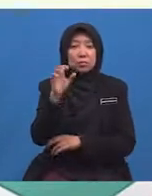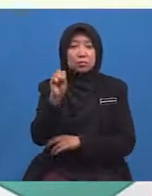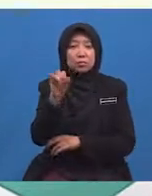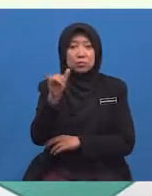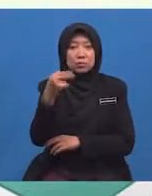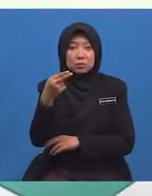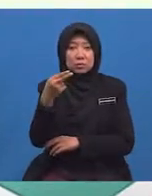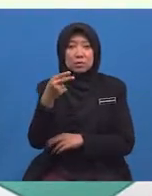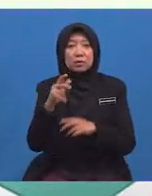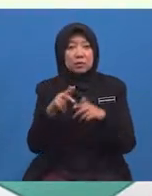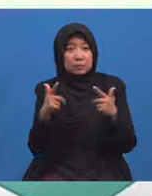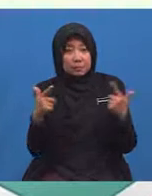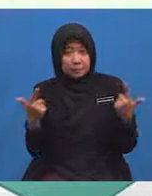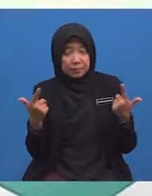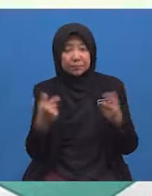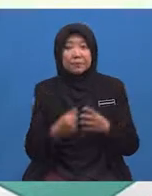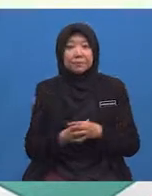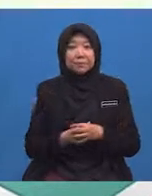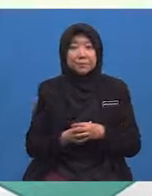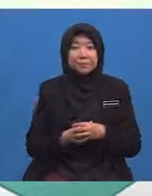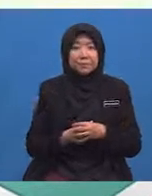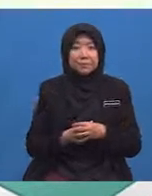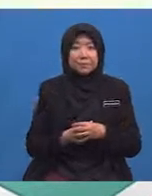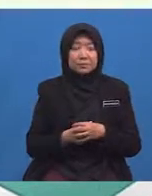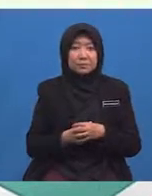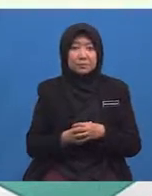Shah dan beberapa sultan-sultan yang lain.